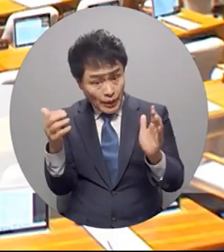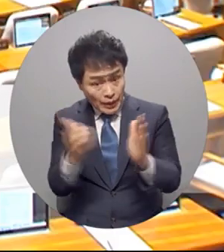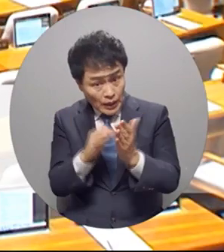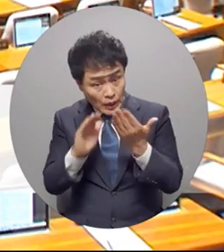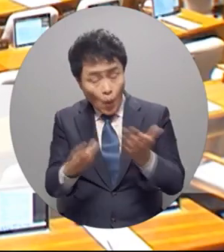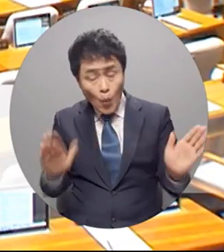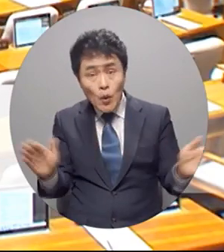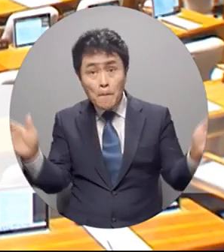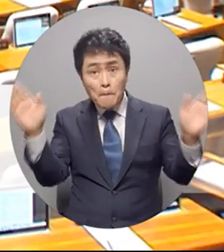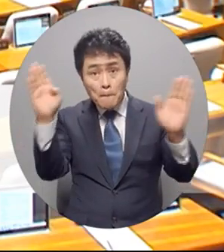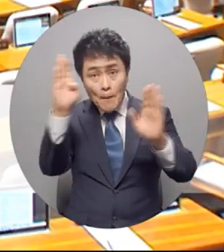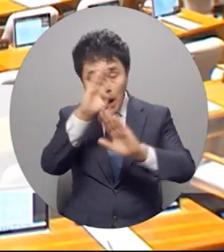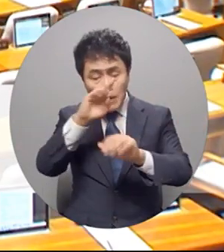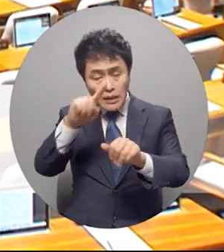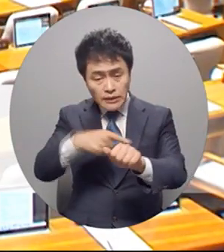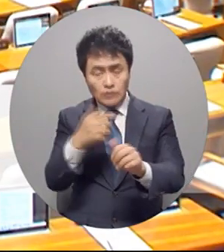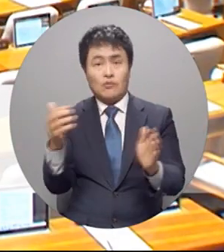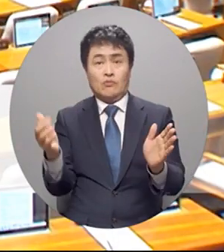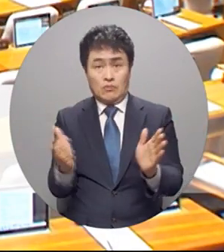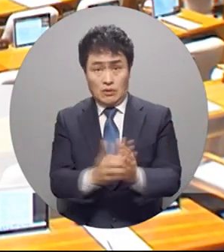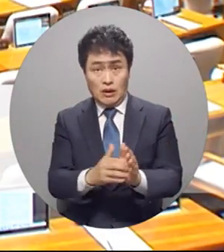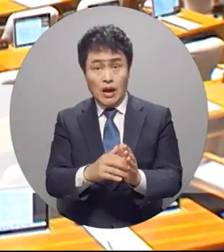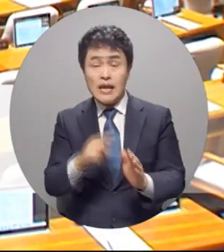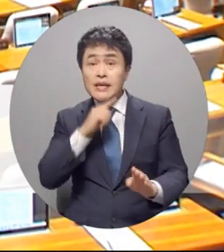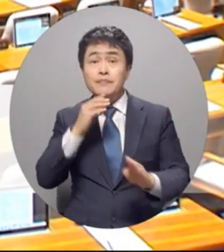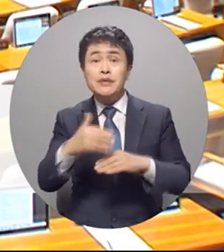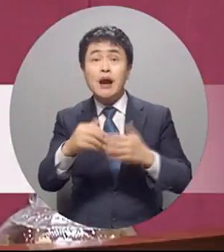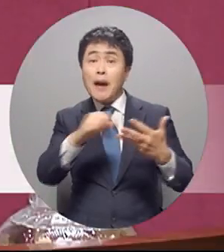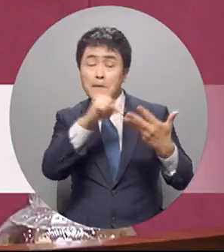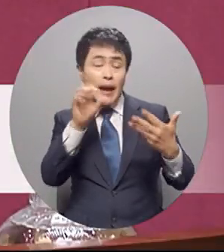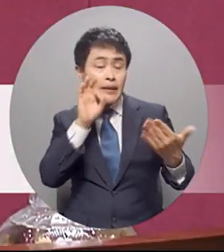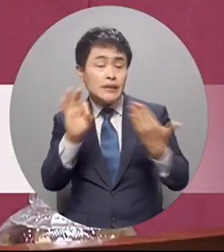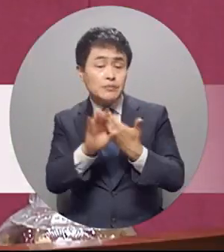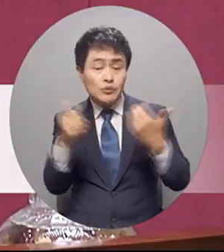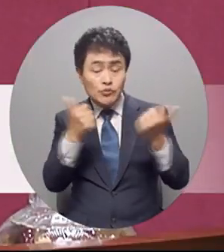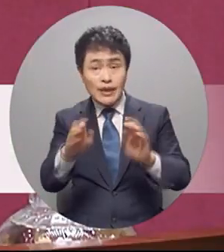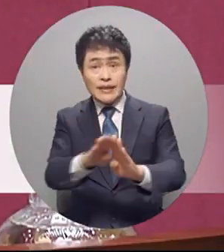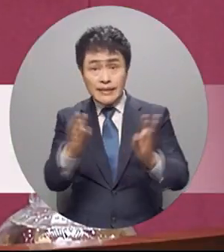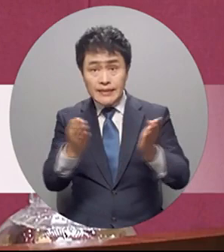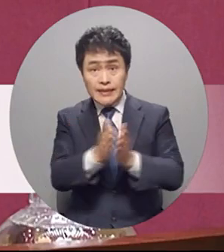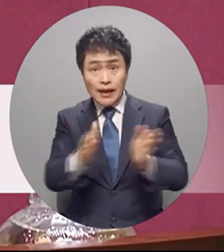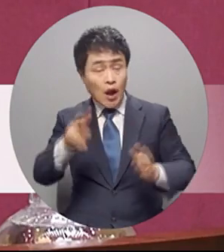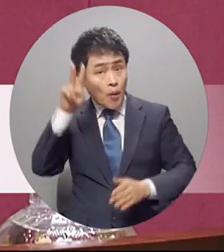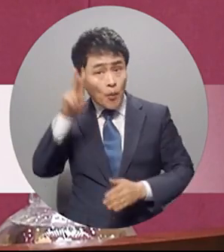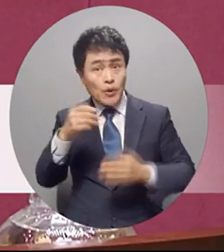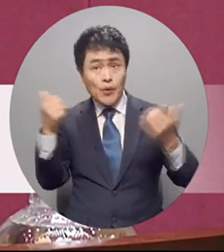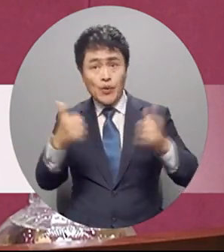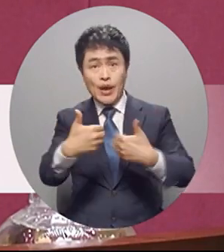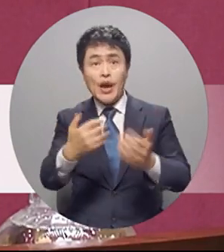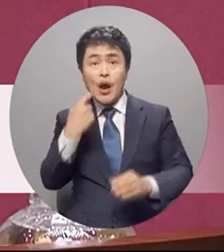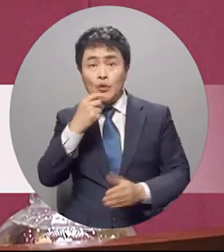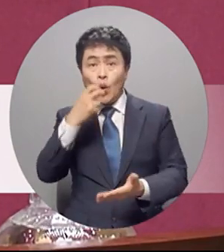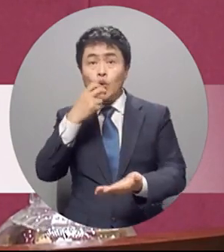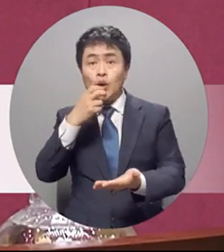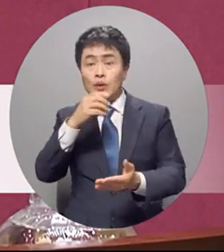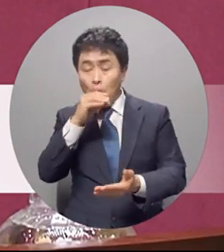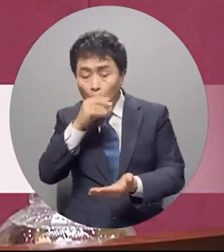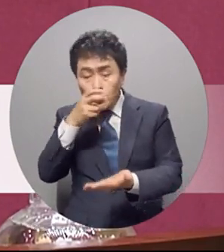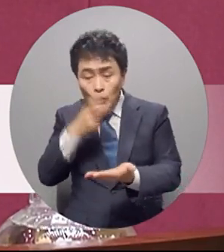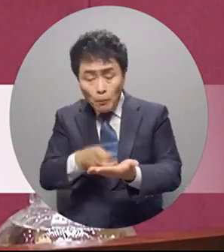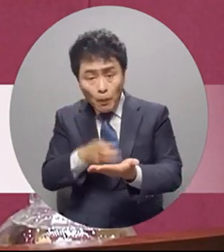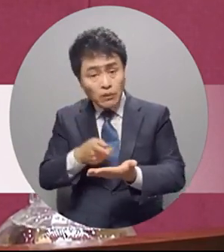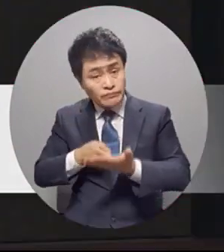오늘 자정에 자동 종결되며 민주당은 8월 임시국회가 시작되는 모해 본회의에서 노란봉투법 처리에